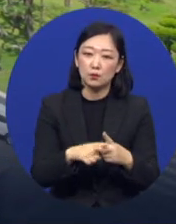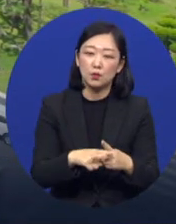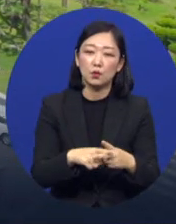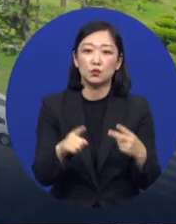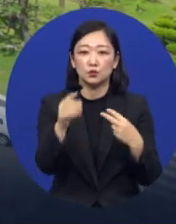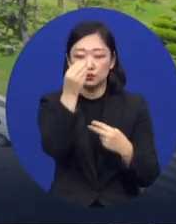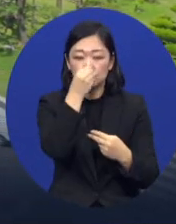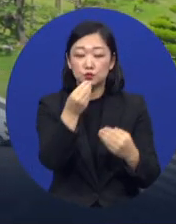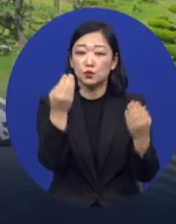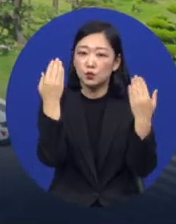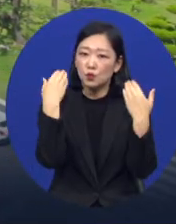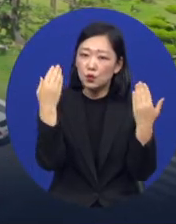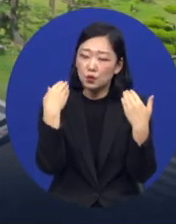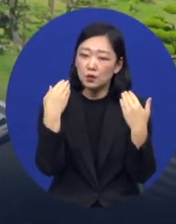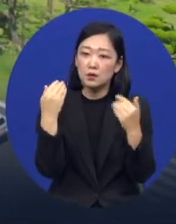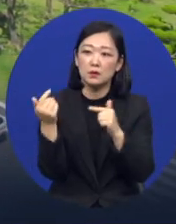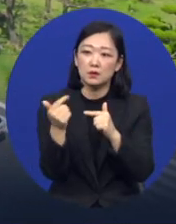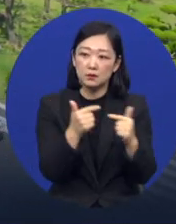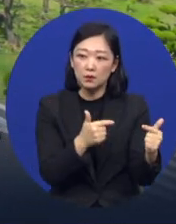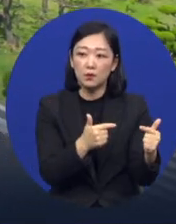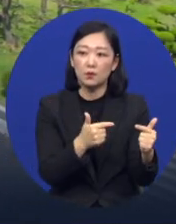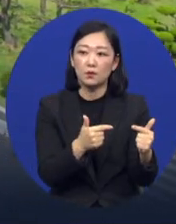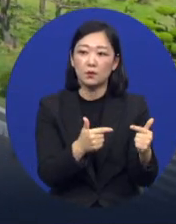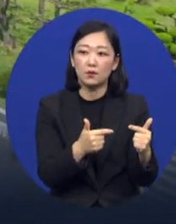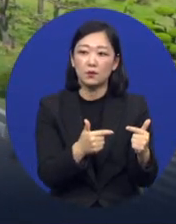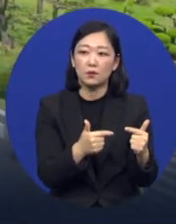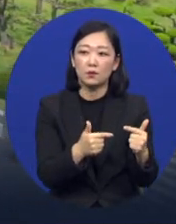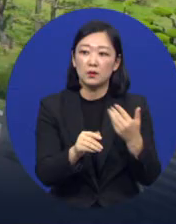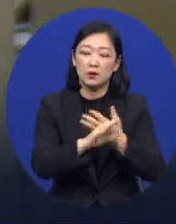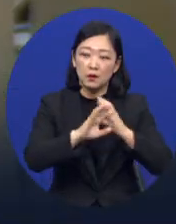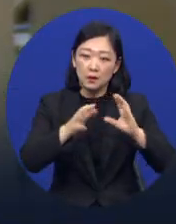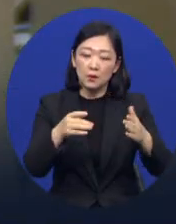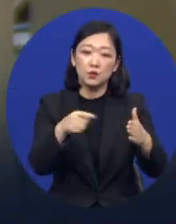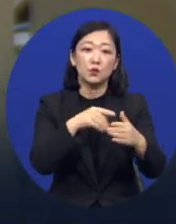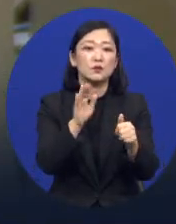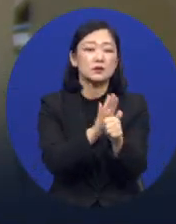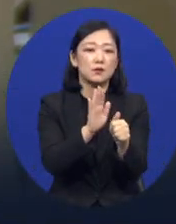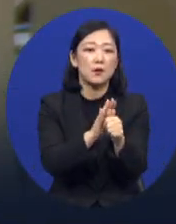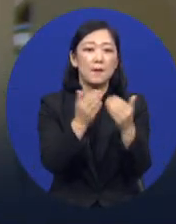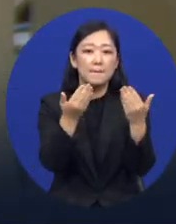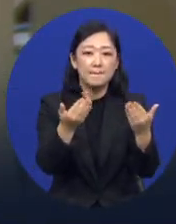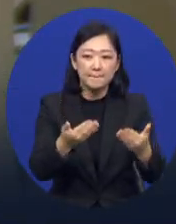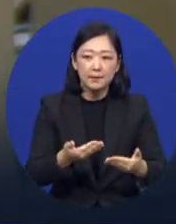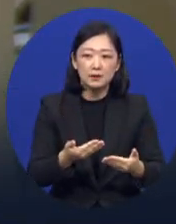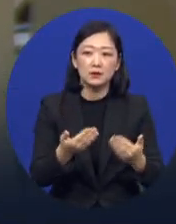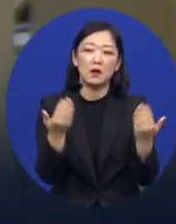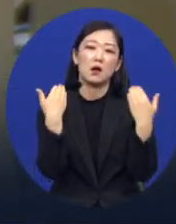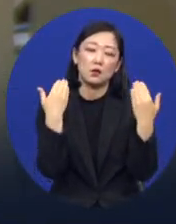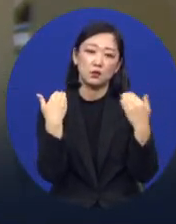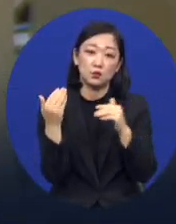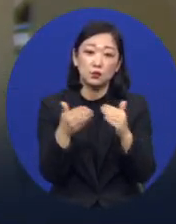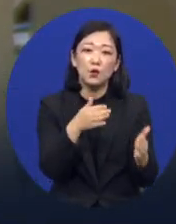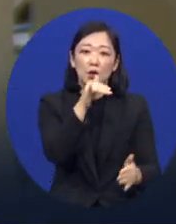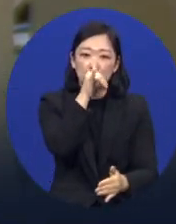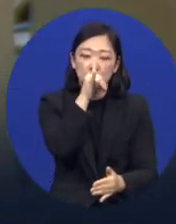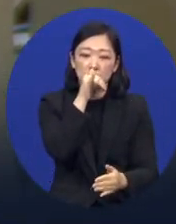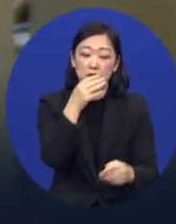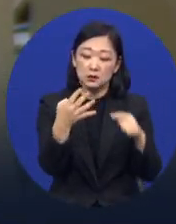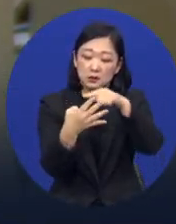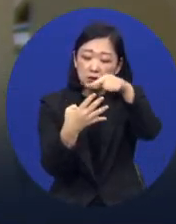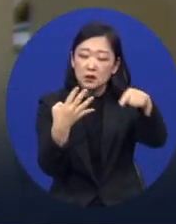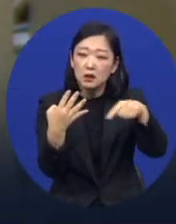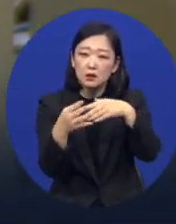학교, 평생교육법 학교, 그리고 재외국민의 교육지원 등을 받는 뭐 다른 한국 학교 이렇게 되어 있는데 이 네